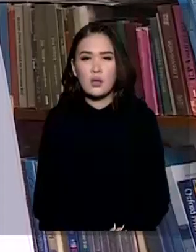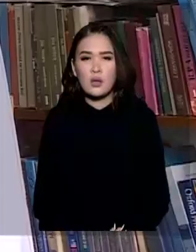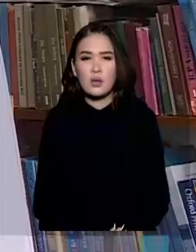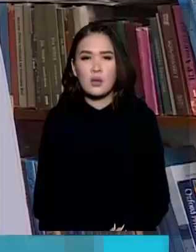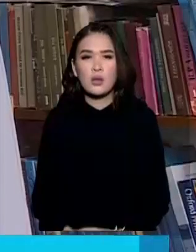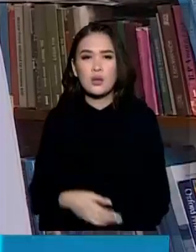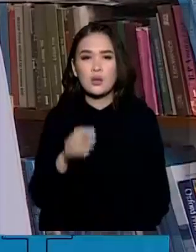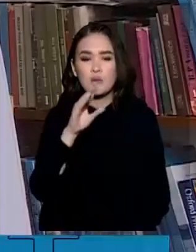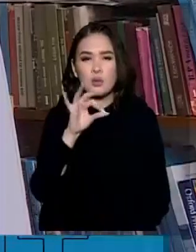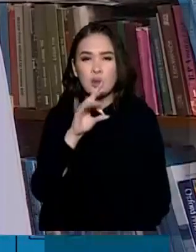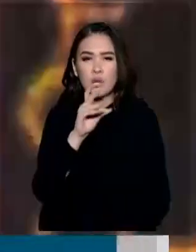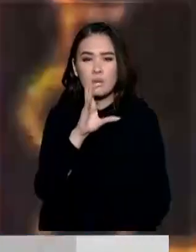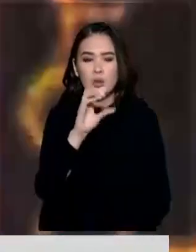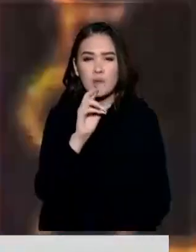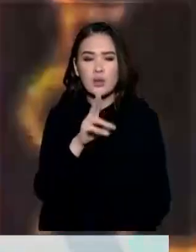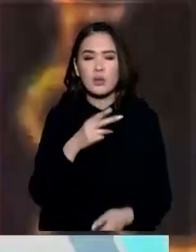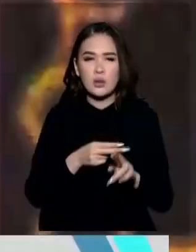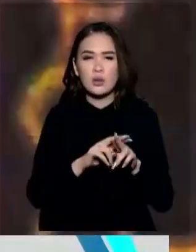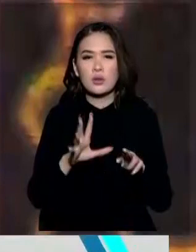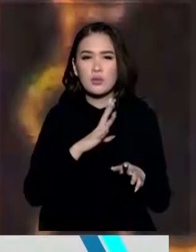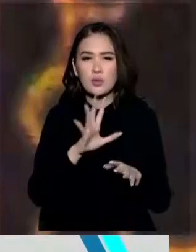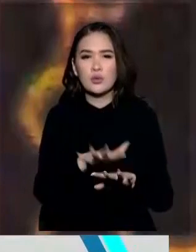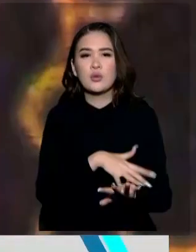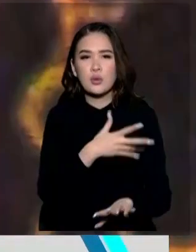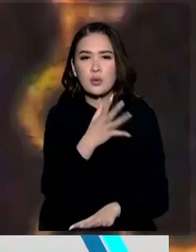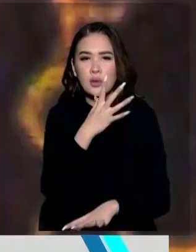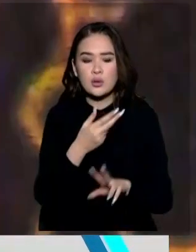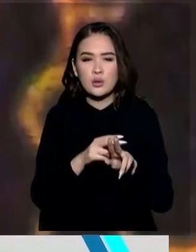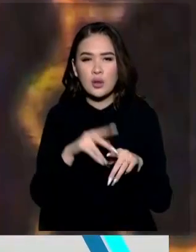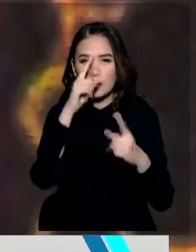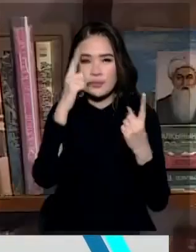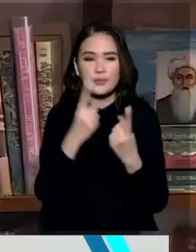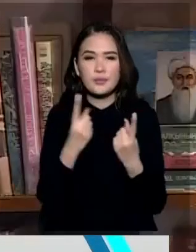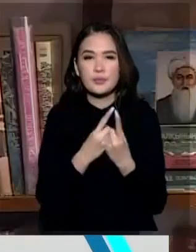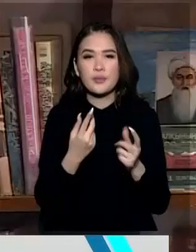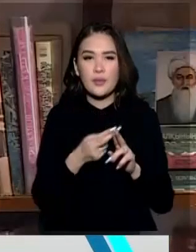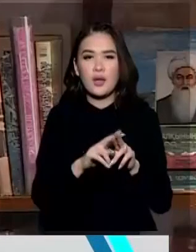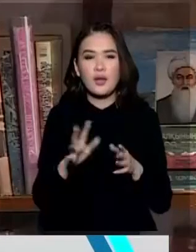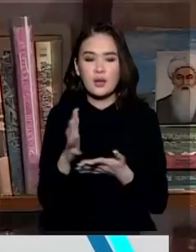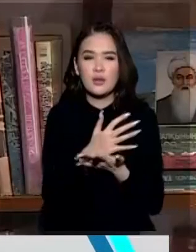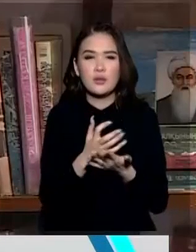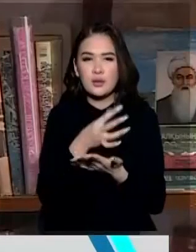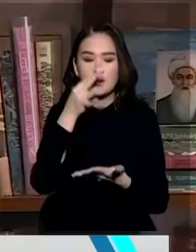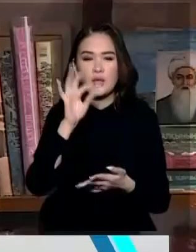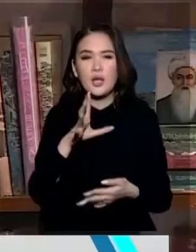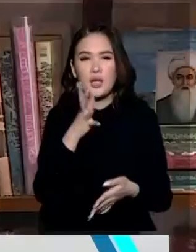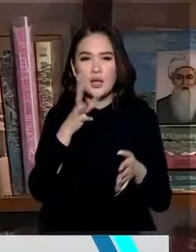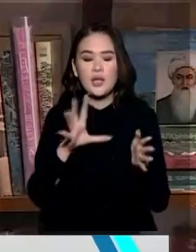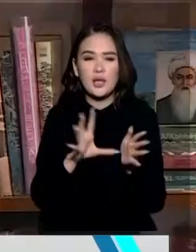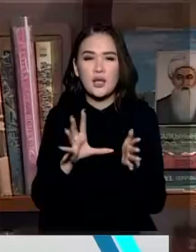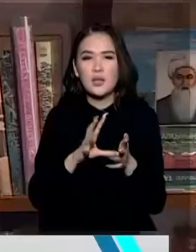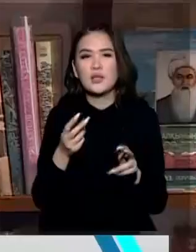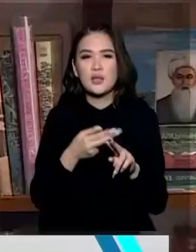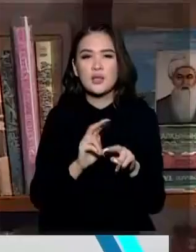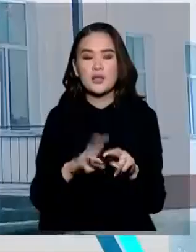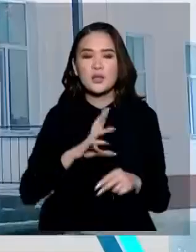Жан Сұлтан Төребек бұл роботты жасап шығару үшін ұзақ уақыт ізденген, тіпті сыныптастарынан сауалнама да жинапты. Содан энергетикалық сусынды жиі